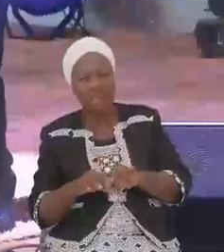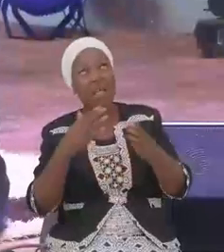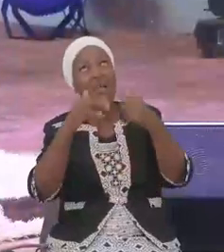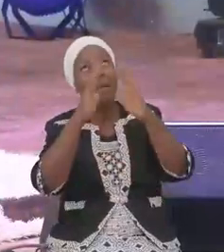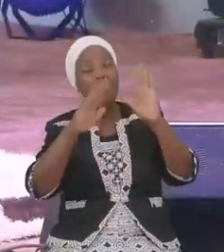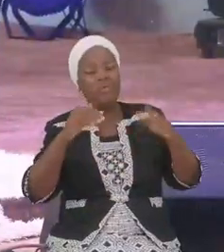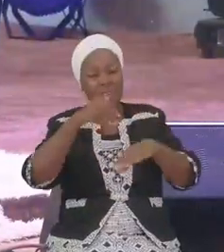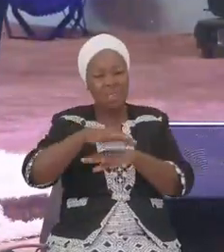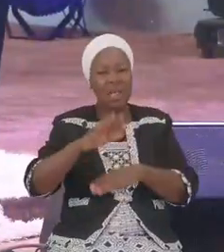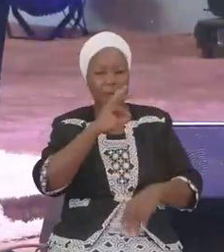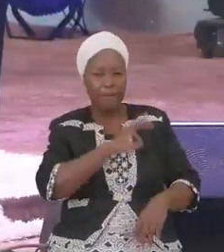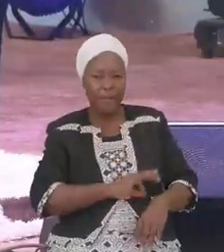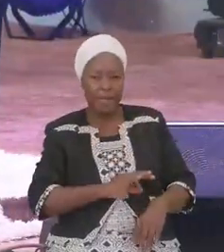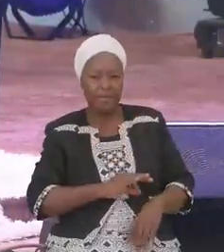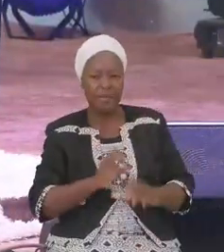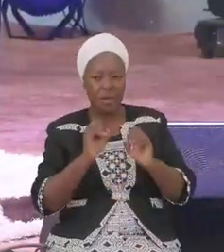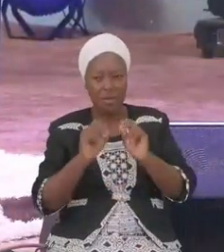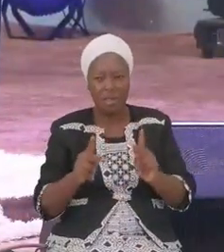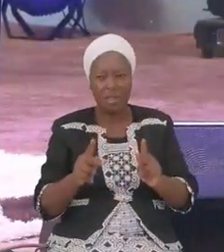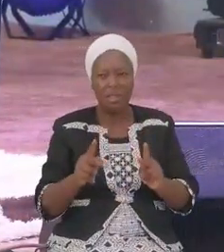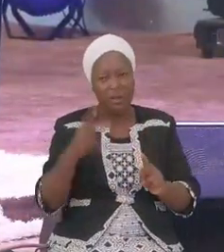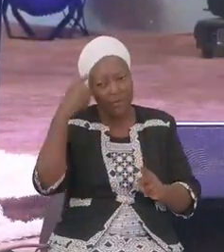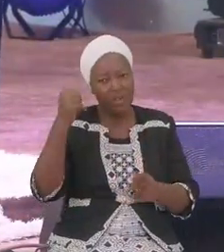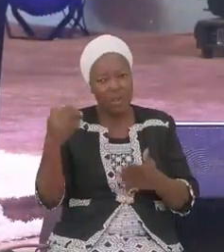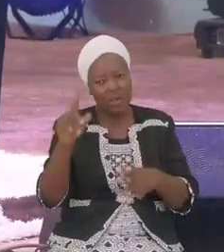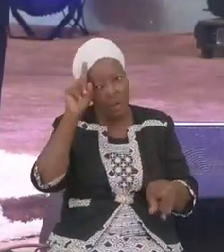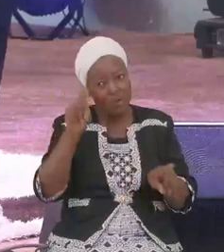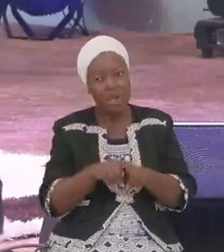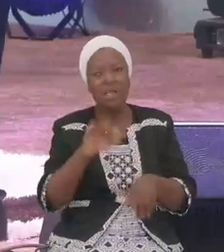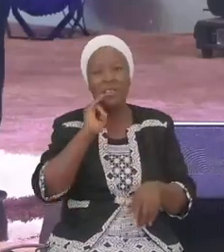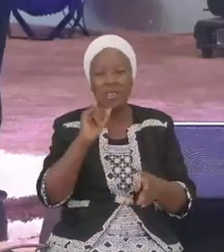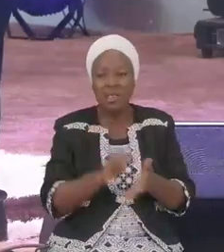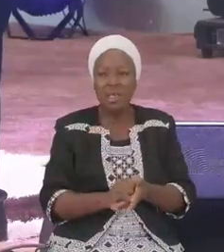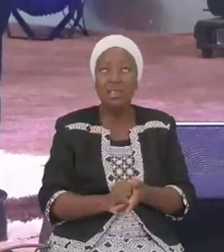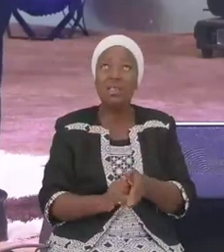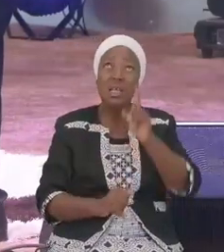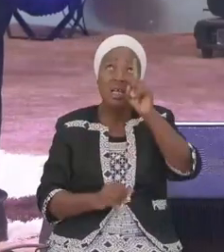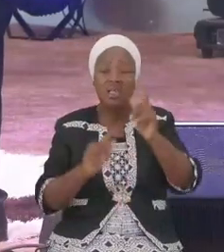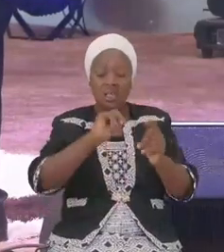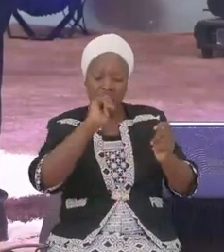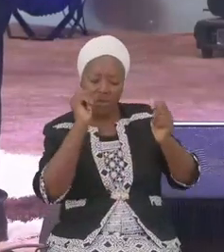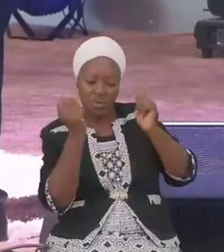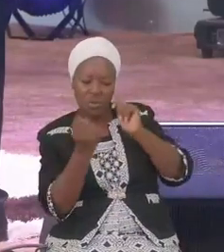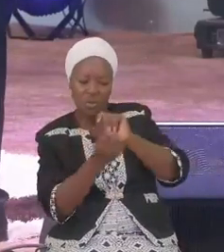le premier avantage de base du ciel, c'est que le Seigneur nous